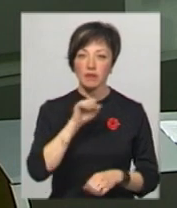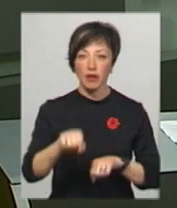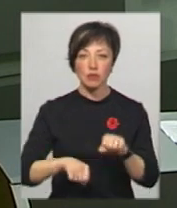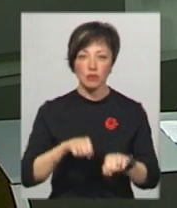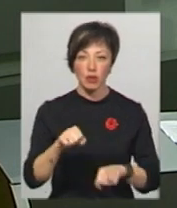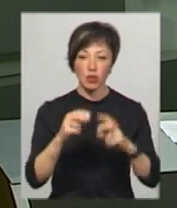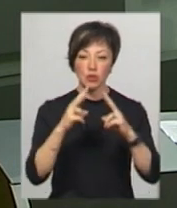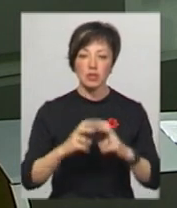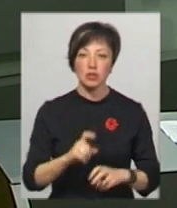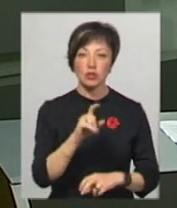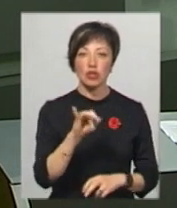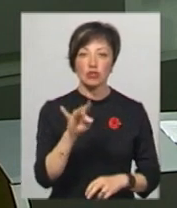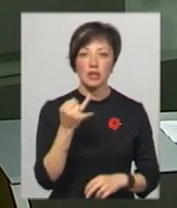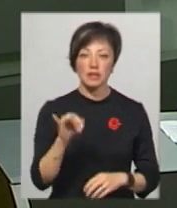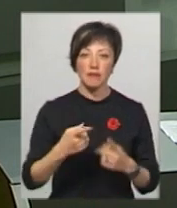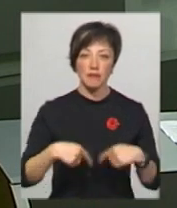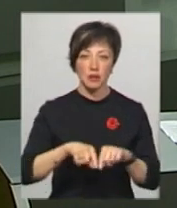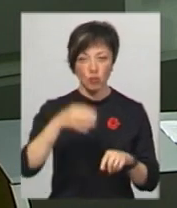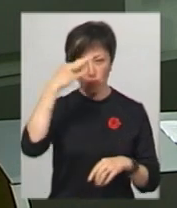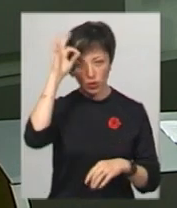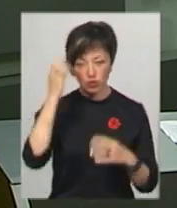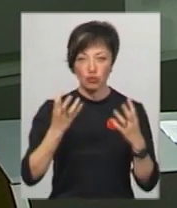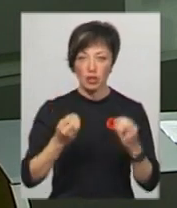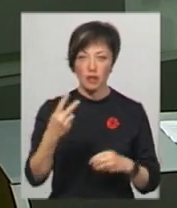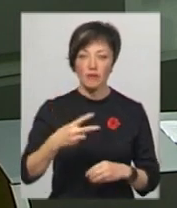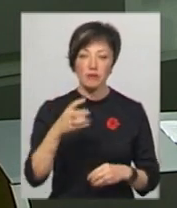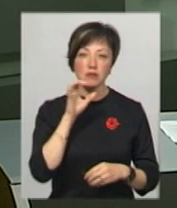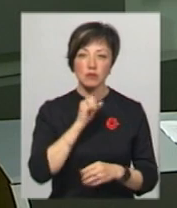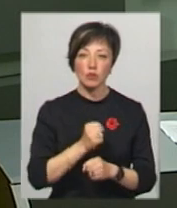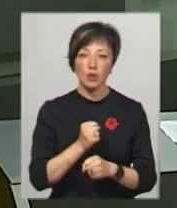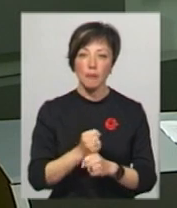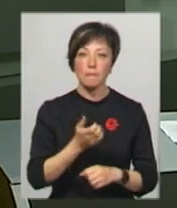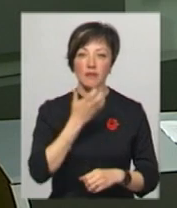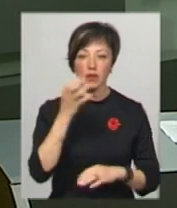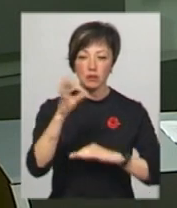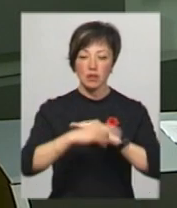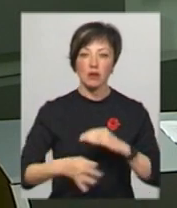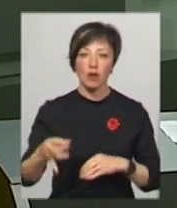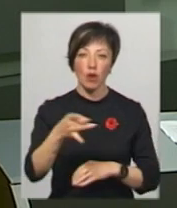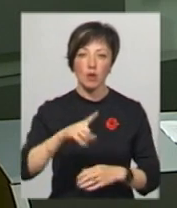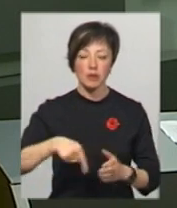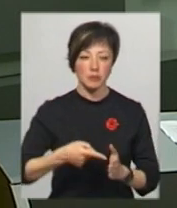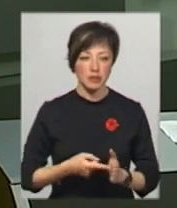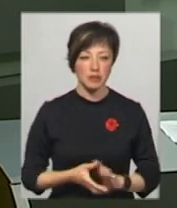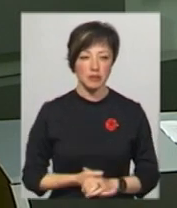велосипедів розслідує Зарічанський відділ поліції. Ще 20 крадіжок скоєно у південно-західному мікрорайоні